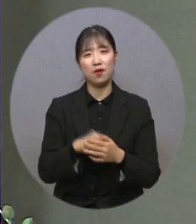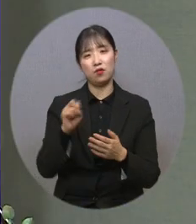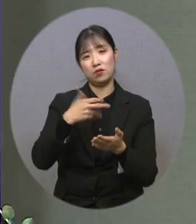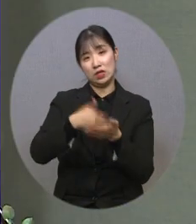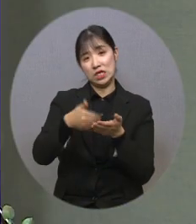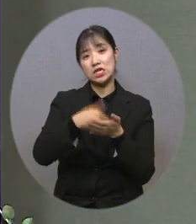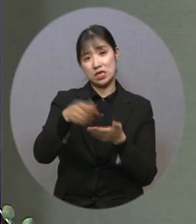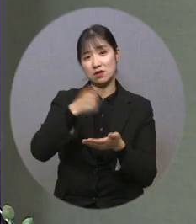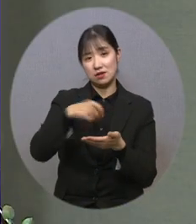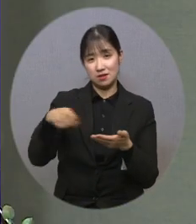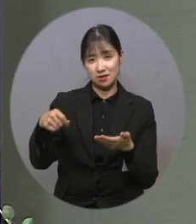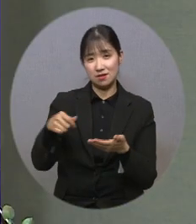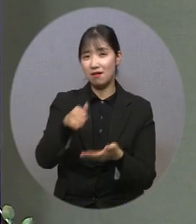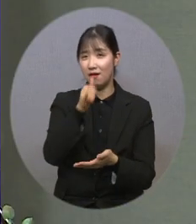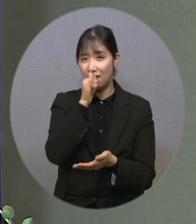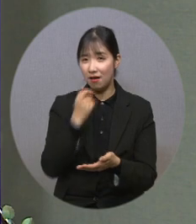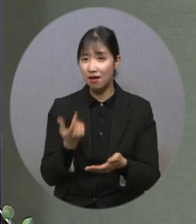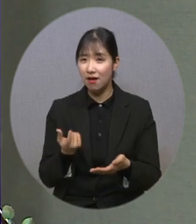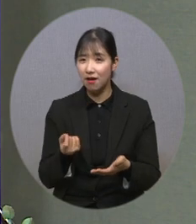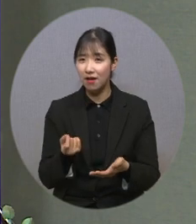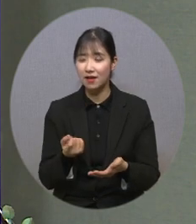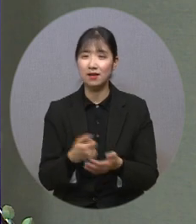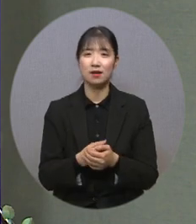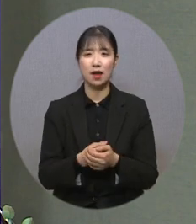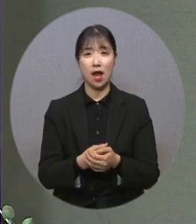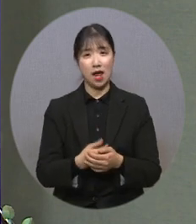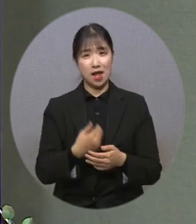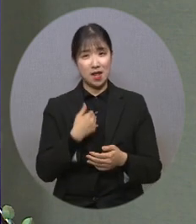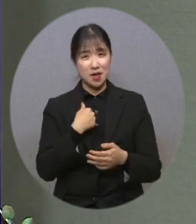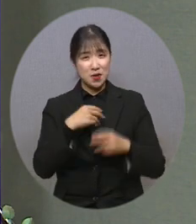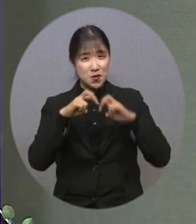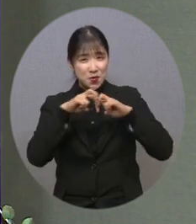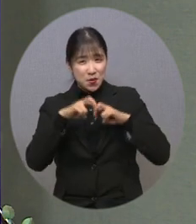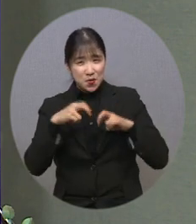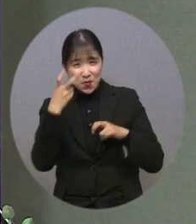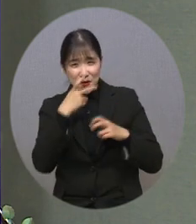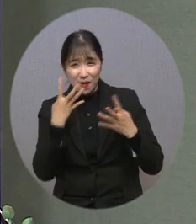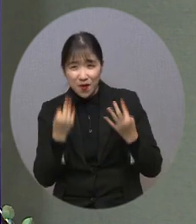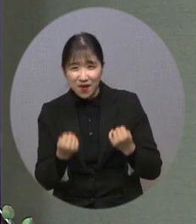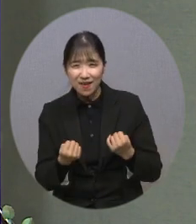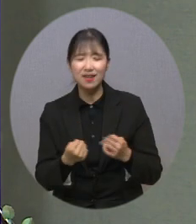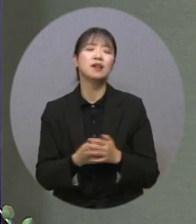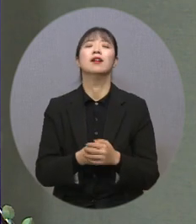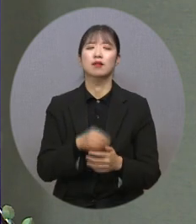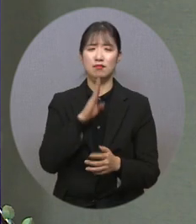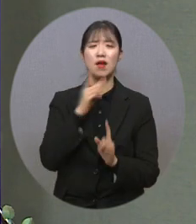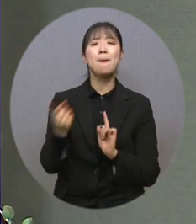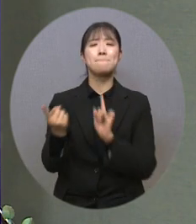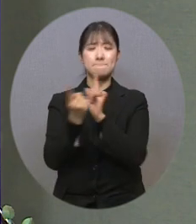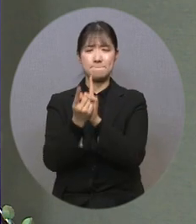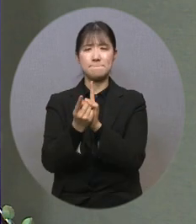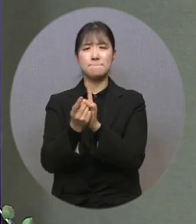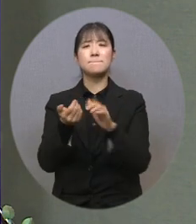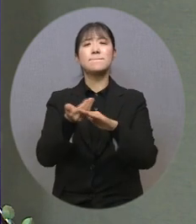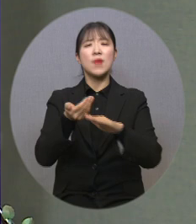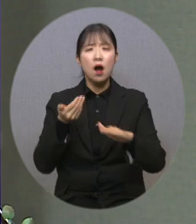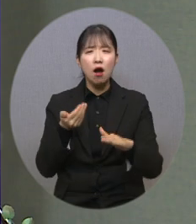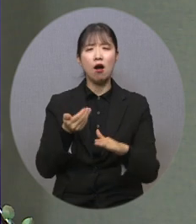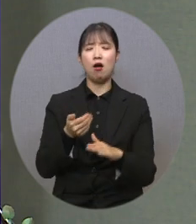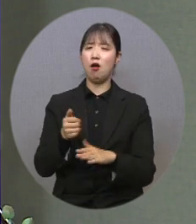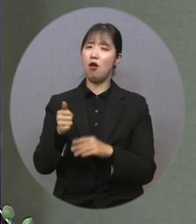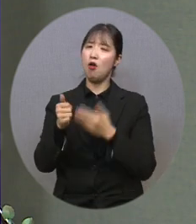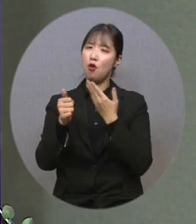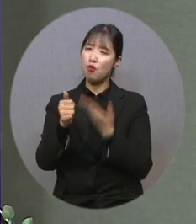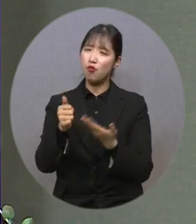그림도 아유, 뭐 그리셨다고 그러는데. 제 뒷조사를 많이 하셨는 모양인데. 아니, 아무래도 만나 뵈려니까 네. 이분이 어떤